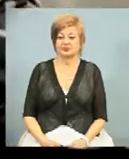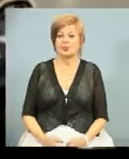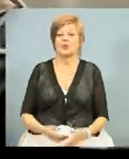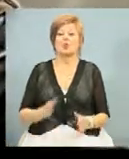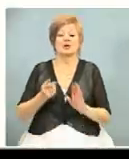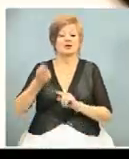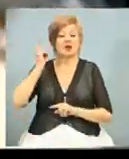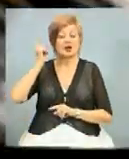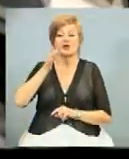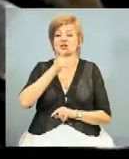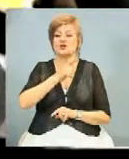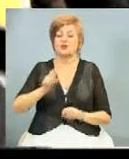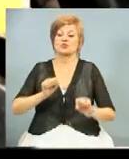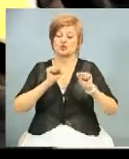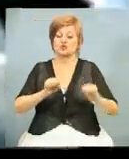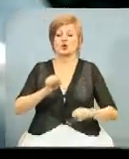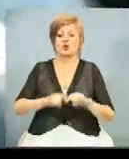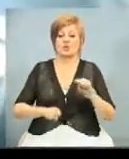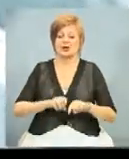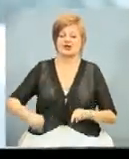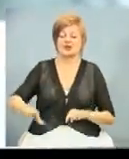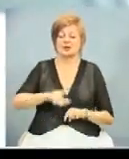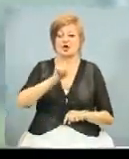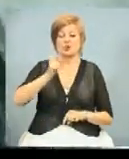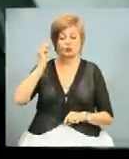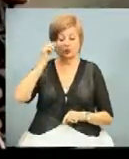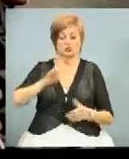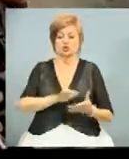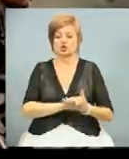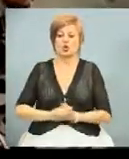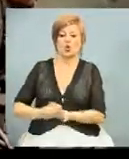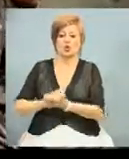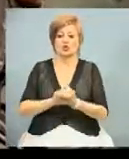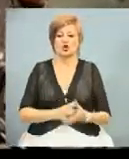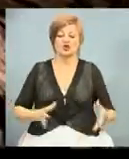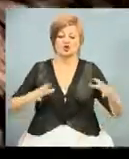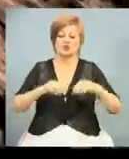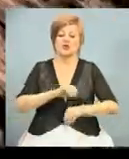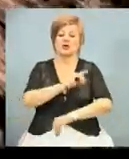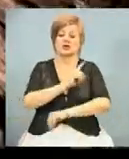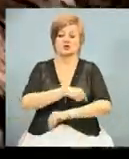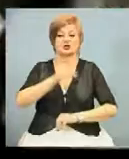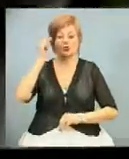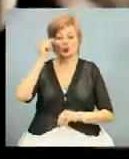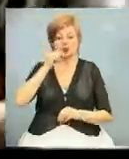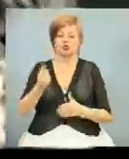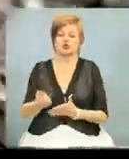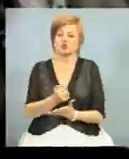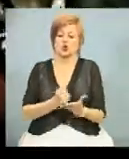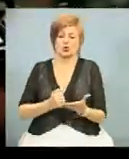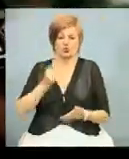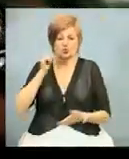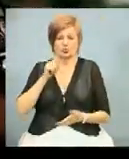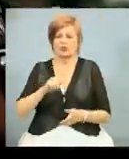Ще з прадавніх часів задля захисту рідної землі люди навчились згуртовуватися та об'єднувати сили. Вони вчилися володіти зброєю та не